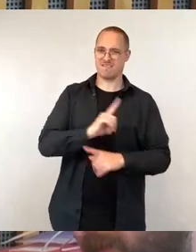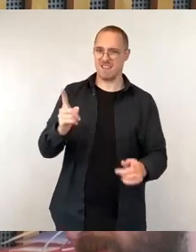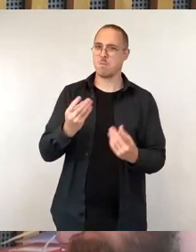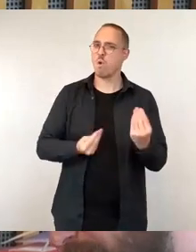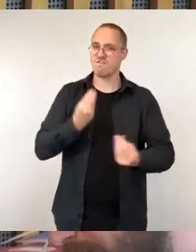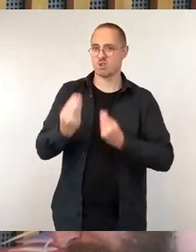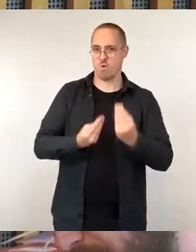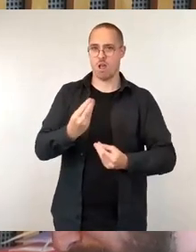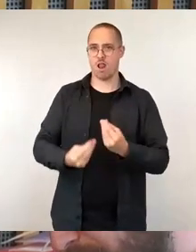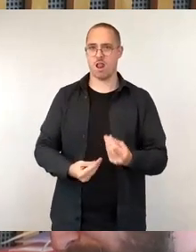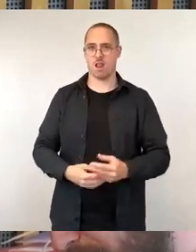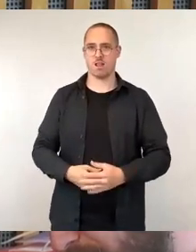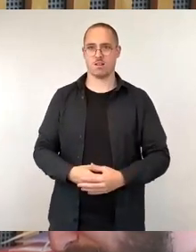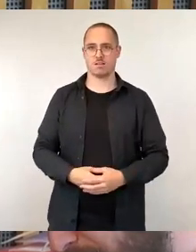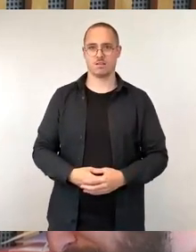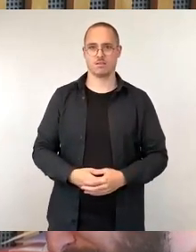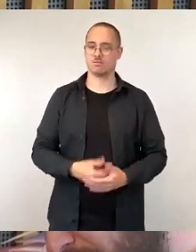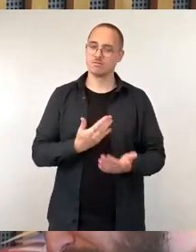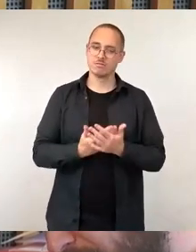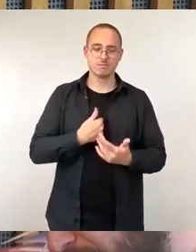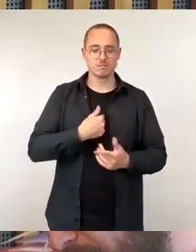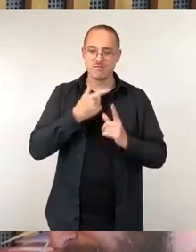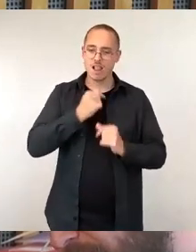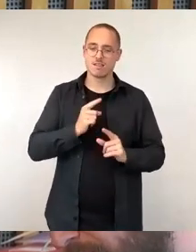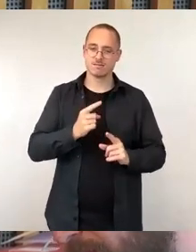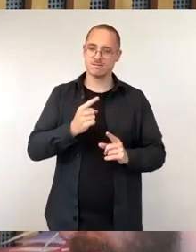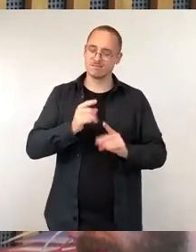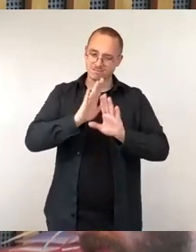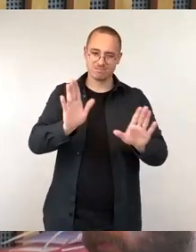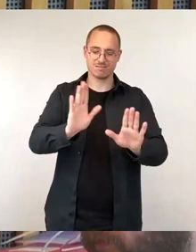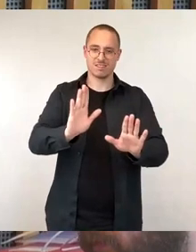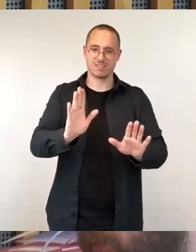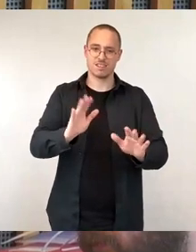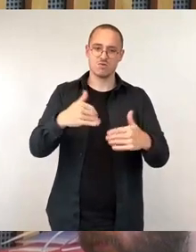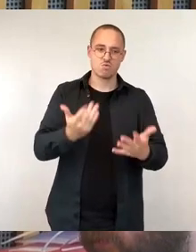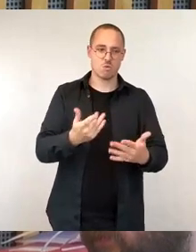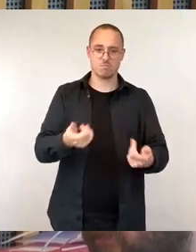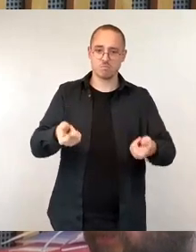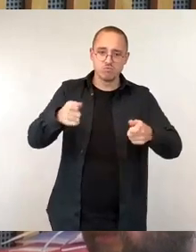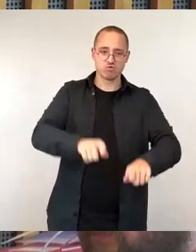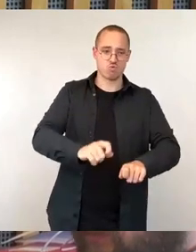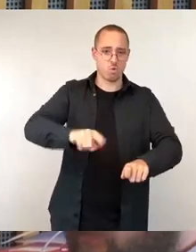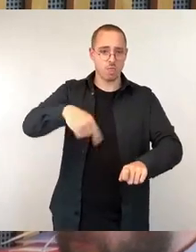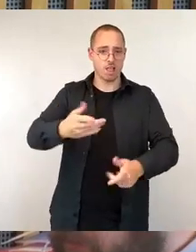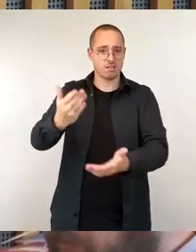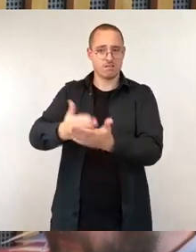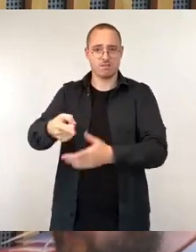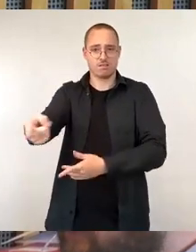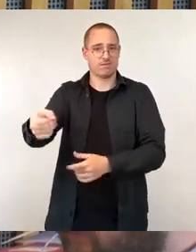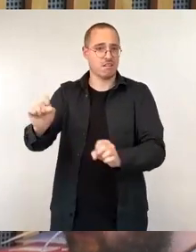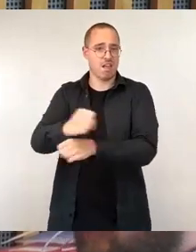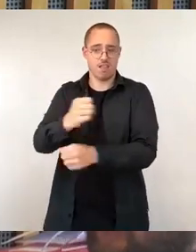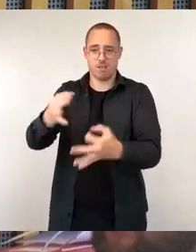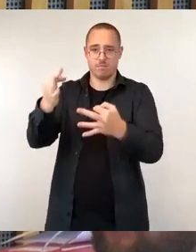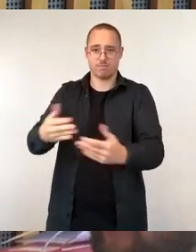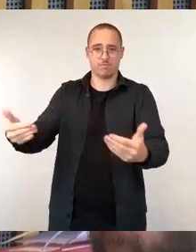hier sozusagen irgendwie ad hoc irgendetwas mal beschließen, was zum Schluss gar nicht zu Ende gedacht ist und was